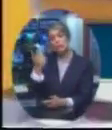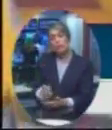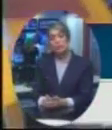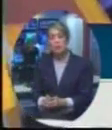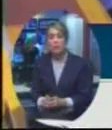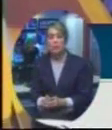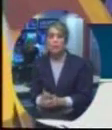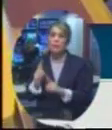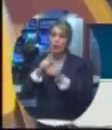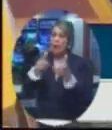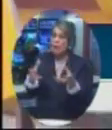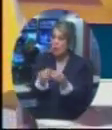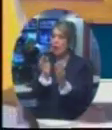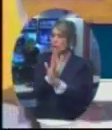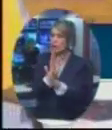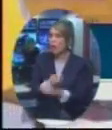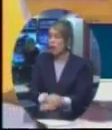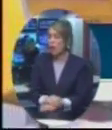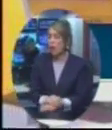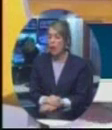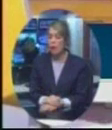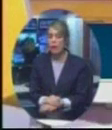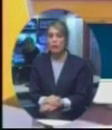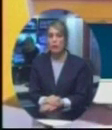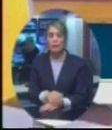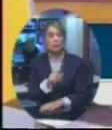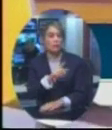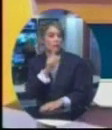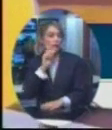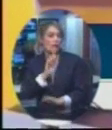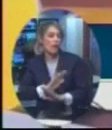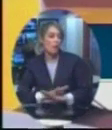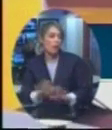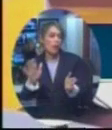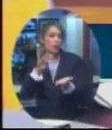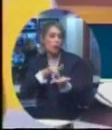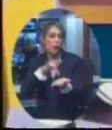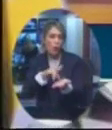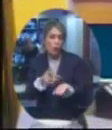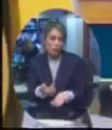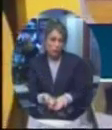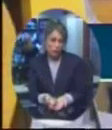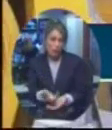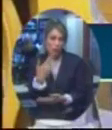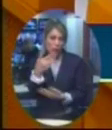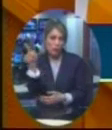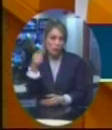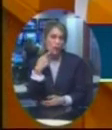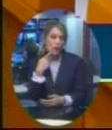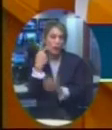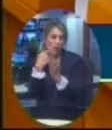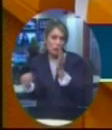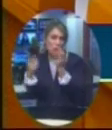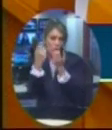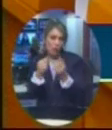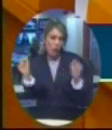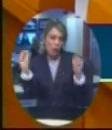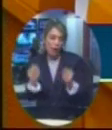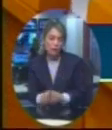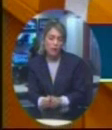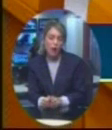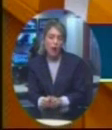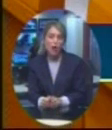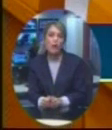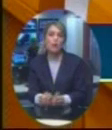בטרור. כן, אתה יודע, אבל גם בלי, גם בלי הנוכחות של אותן חברות, מה שאתה מכנה משוללות דמוקרטיה, או חברות כמו